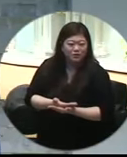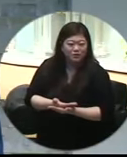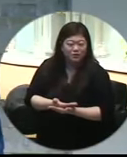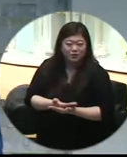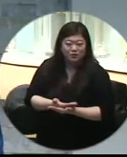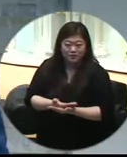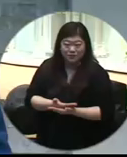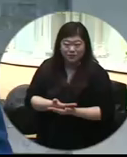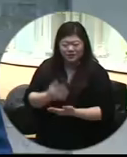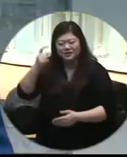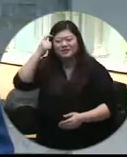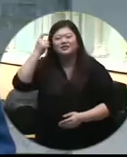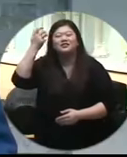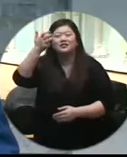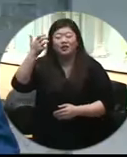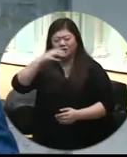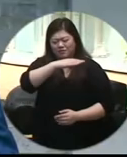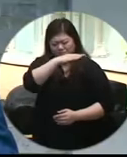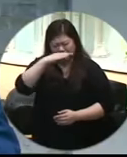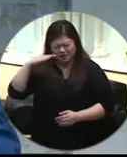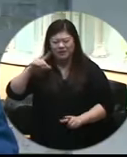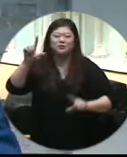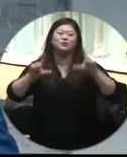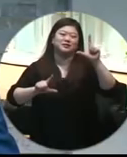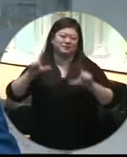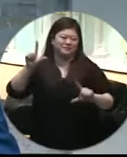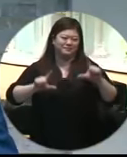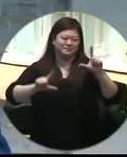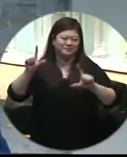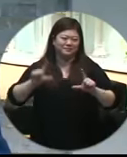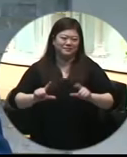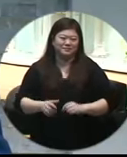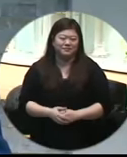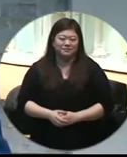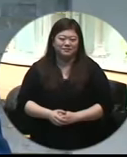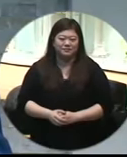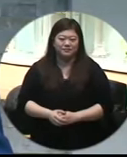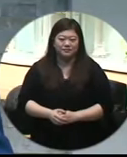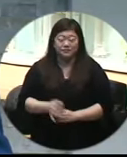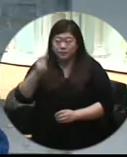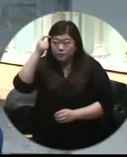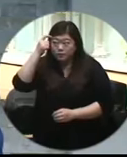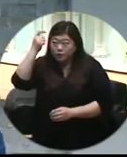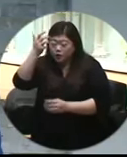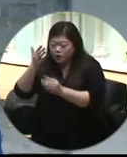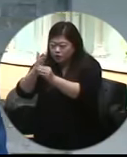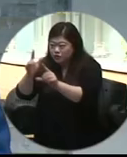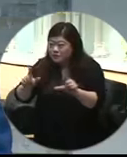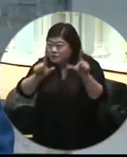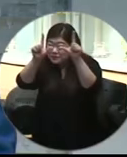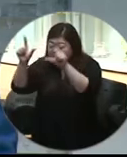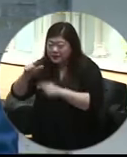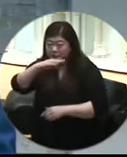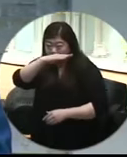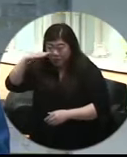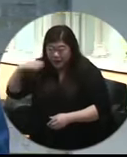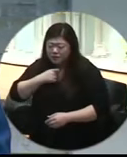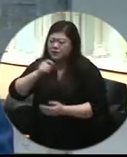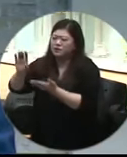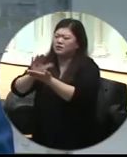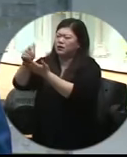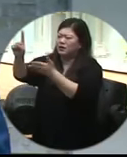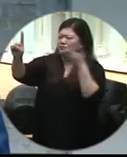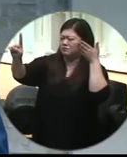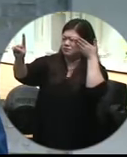이게 영적인 삶을 사는 사람들의 특징이에요. 영적인 삶. 모든 것을 영적으로 바라보는,